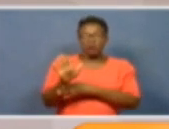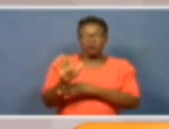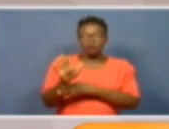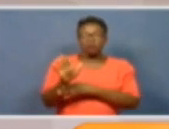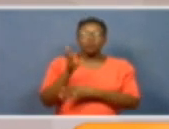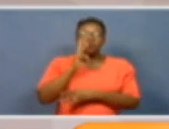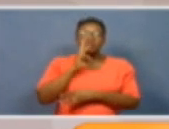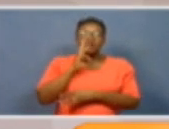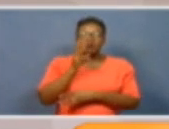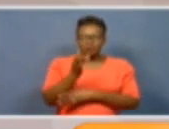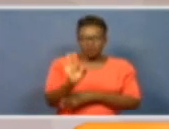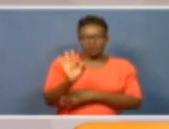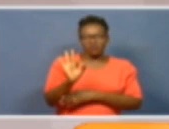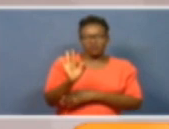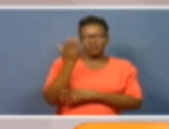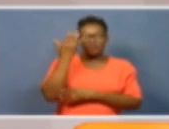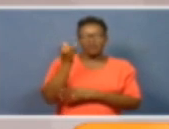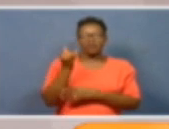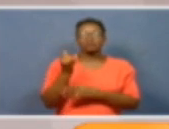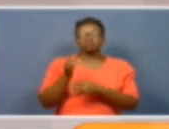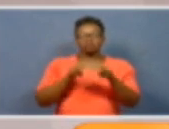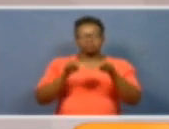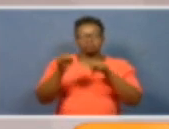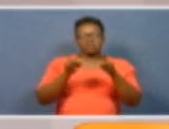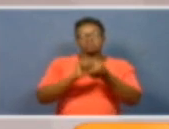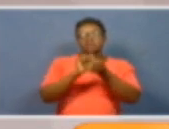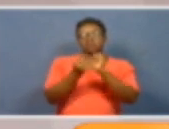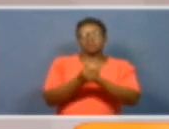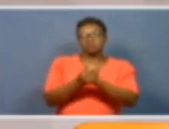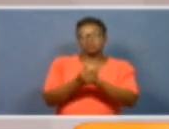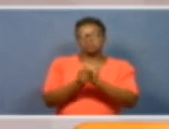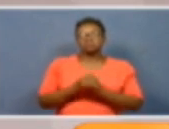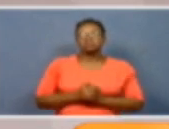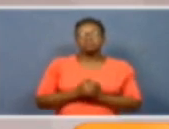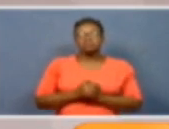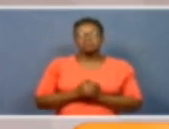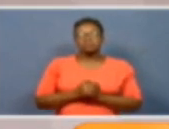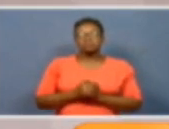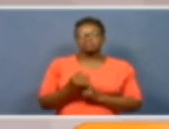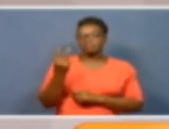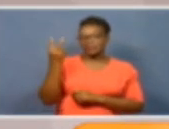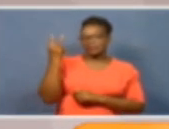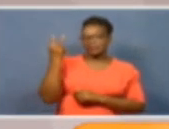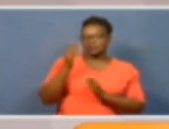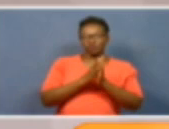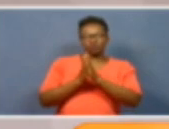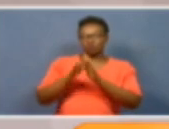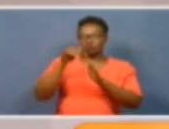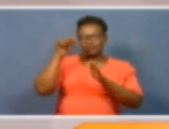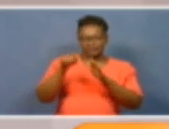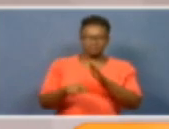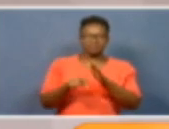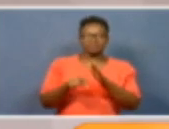maji wakilalamikia kubadilishwa kwa usimamizi wa kampuni hiyo. Mwandishi wetu Gatete Njoroge ametuandalia taarifa